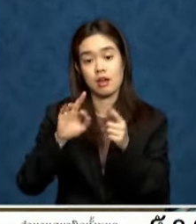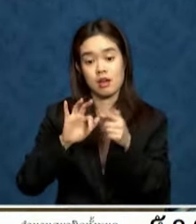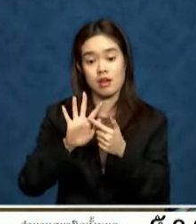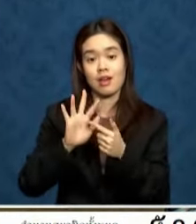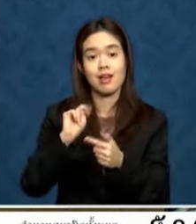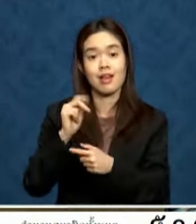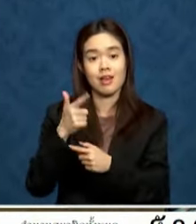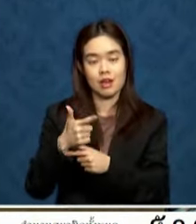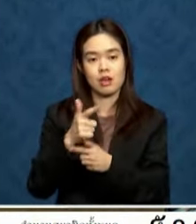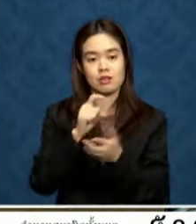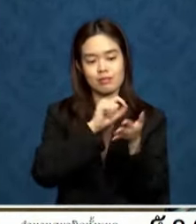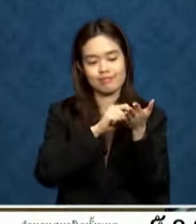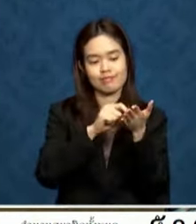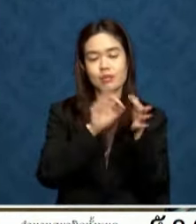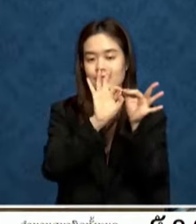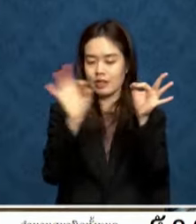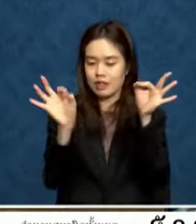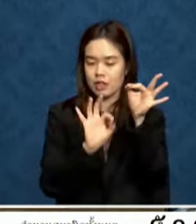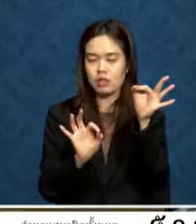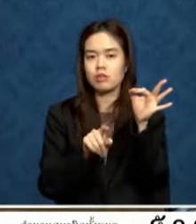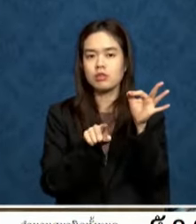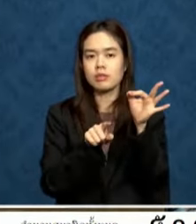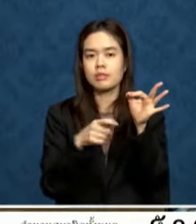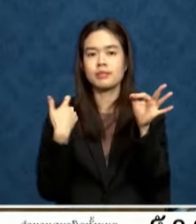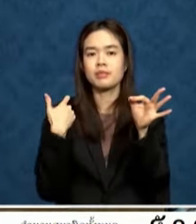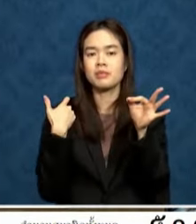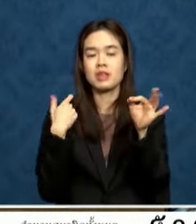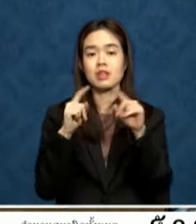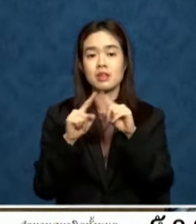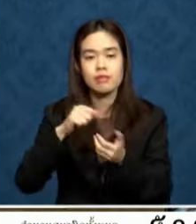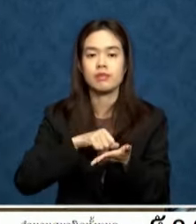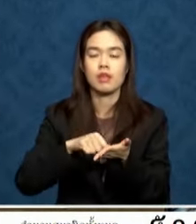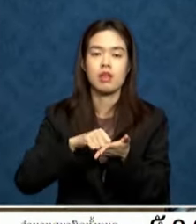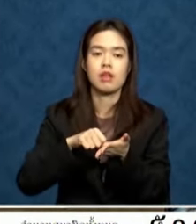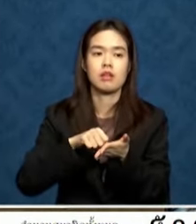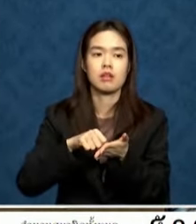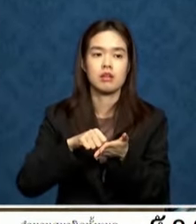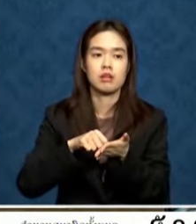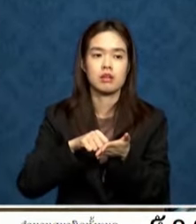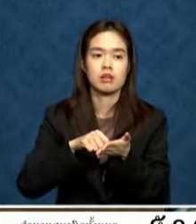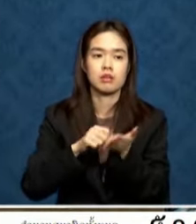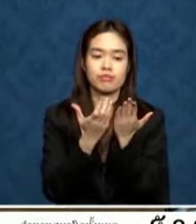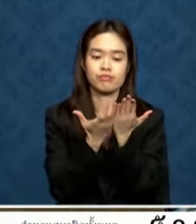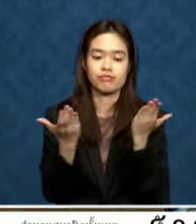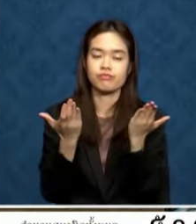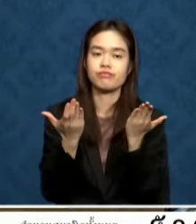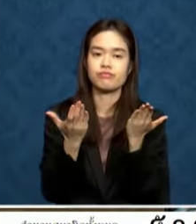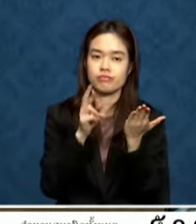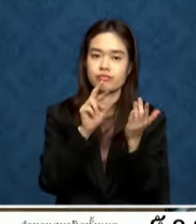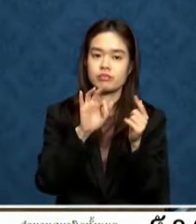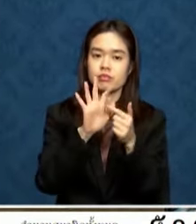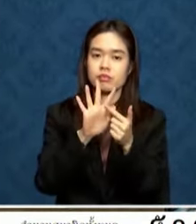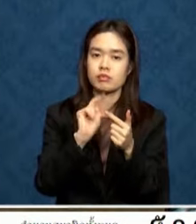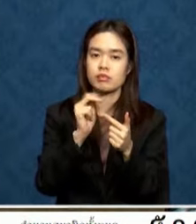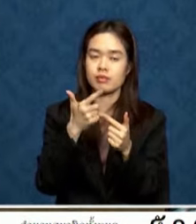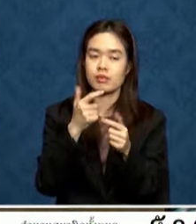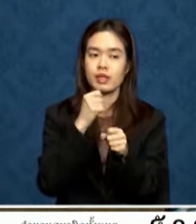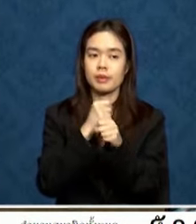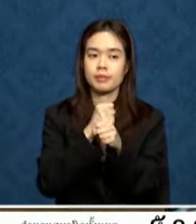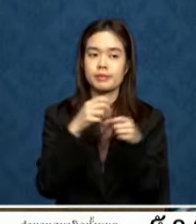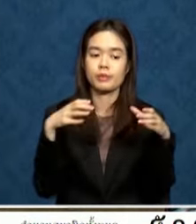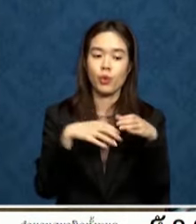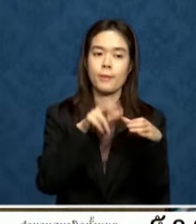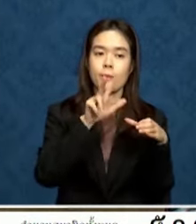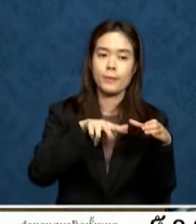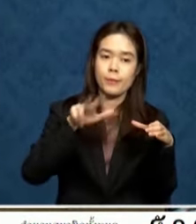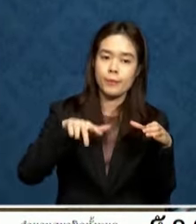างอยู่และในการพยายามแก้ไขรัฐธรรมนูญที่ทำโดยทั้งพรรคเพื่อไท